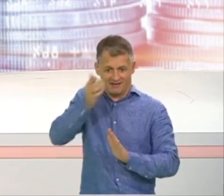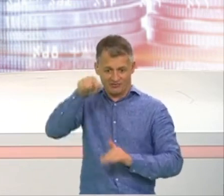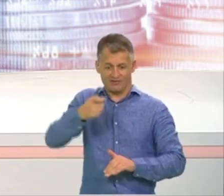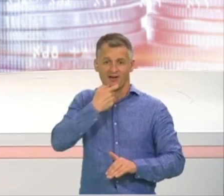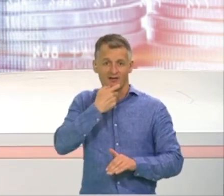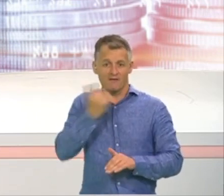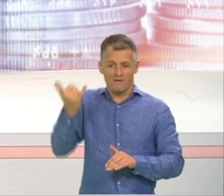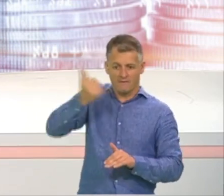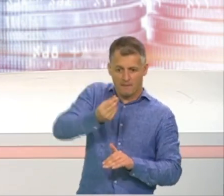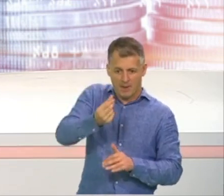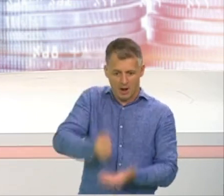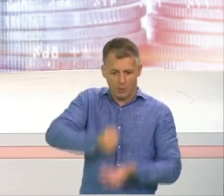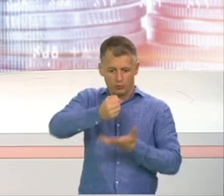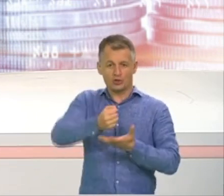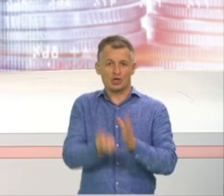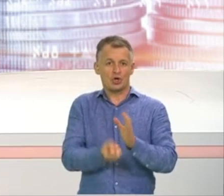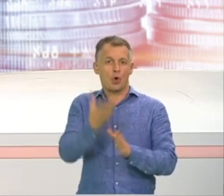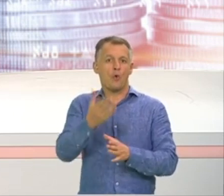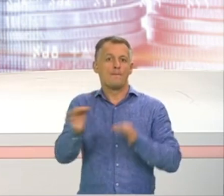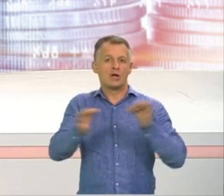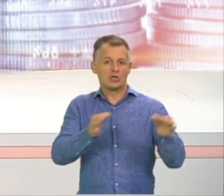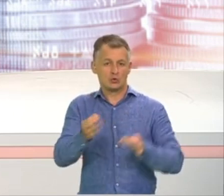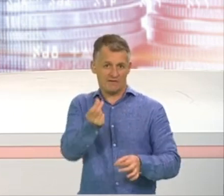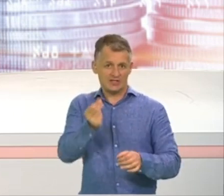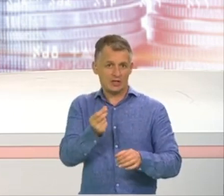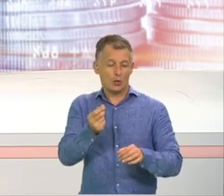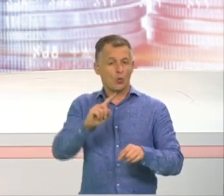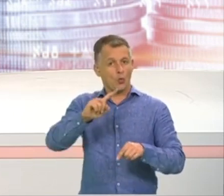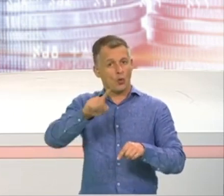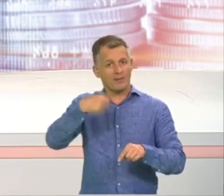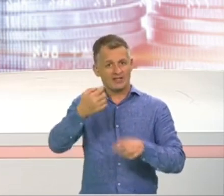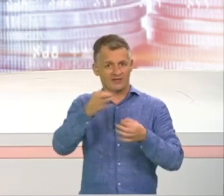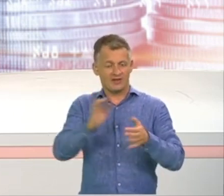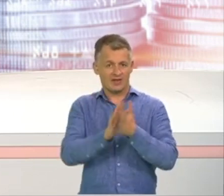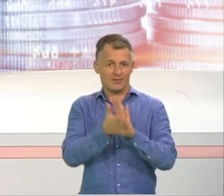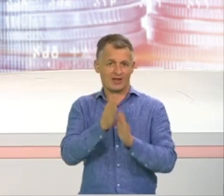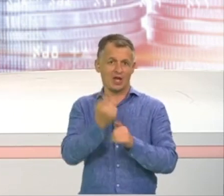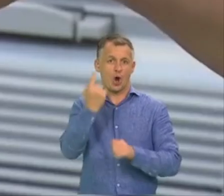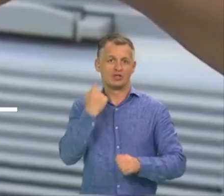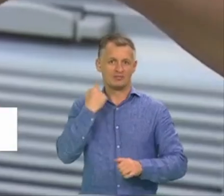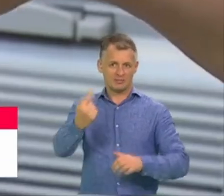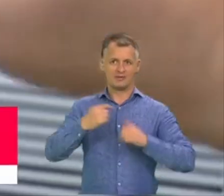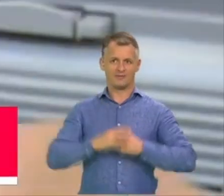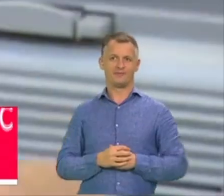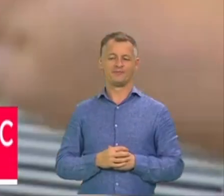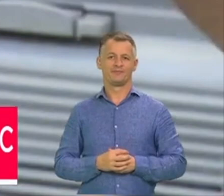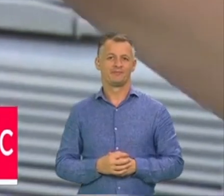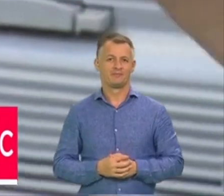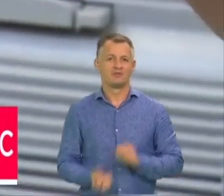la buget, așa că noul pachet de măsuri fiscale ar urma să fie gata într-o săptămână.